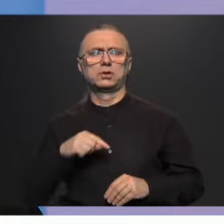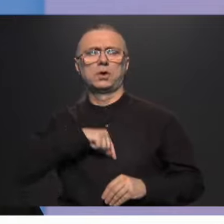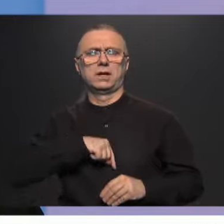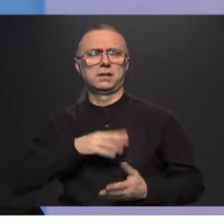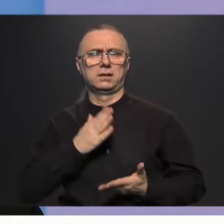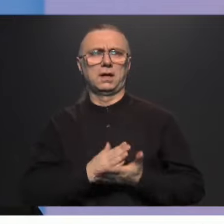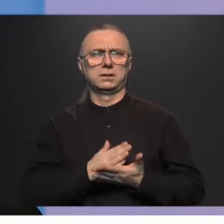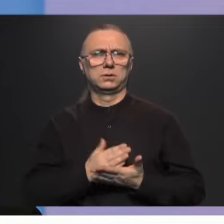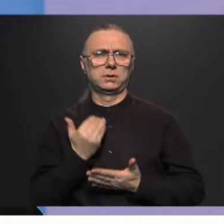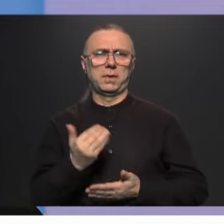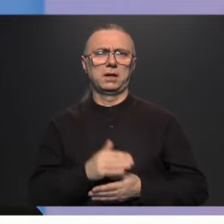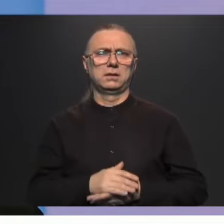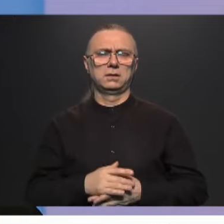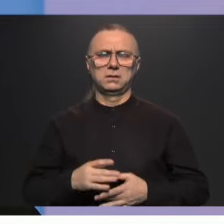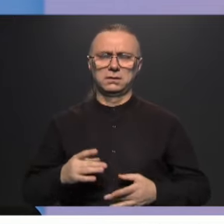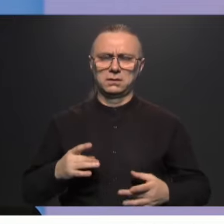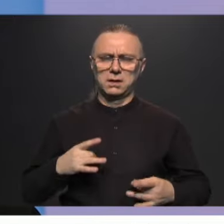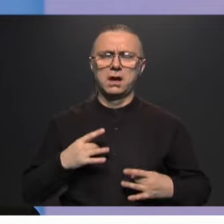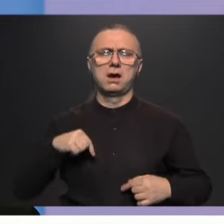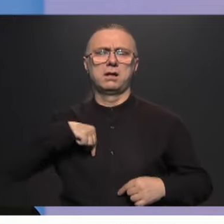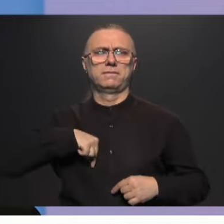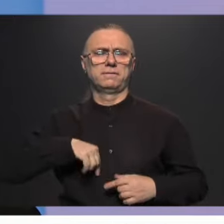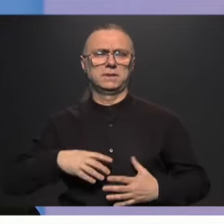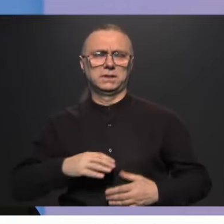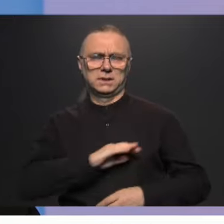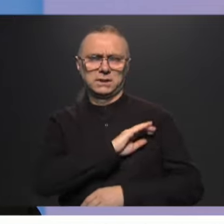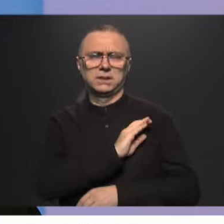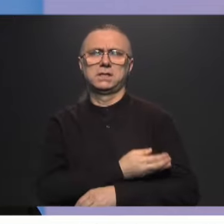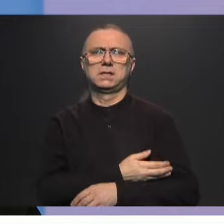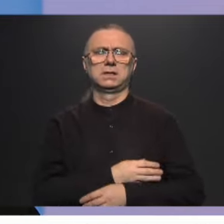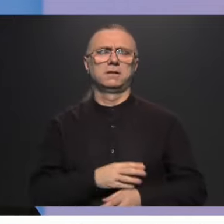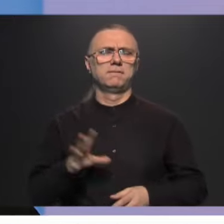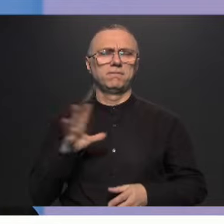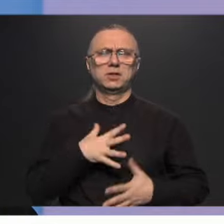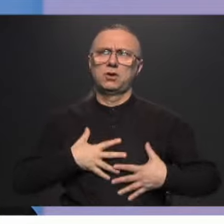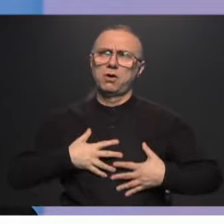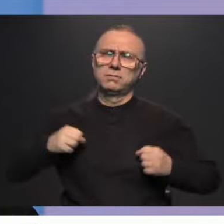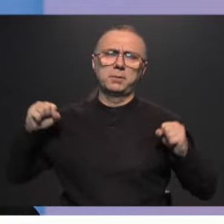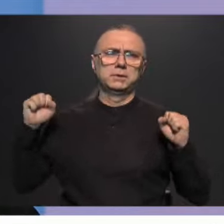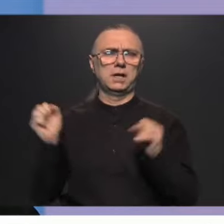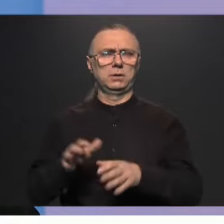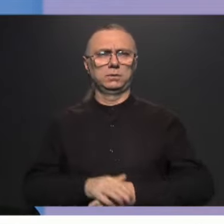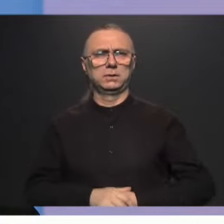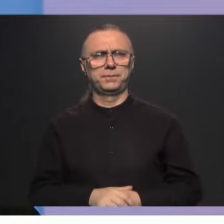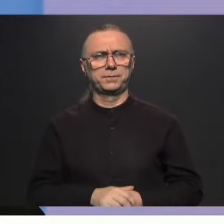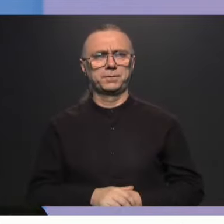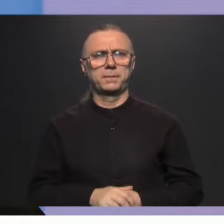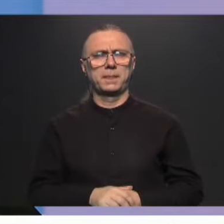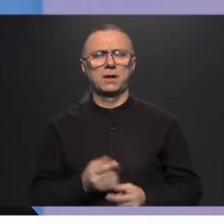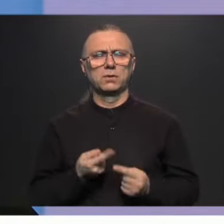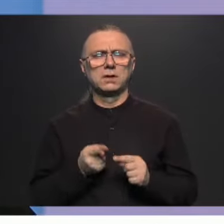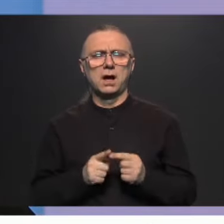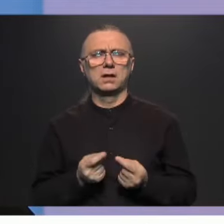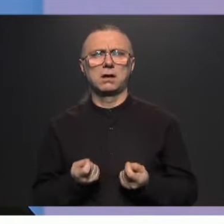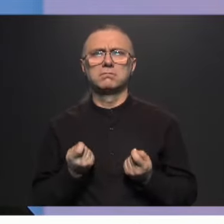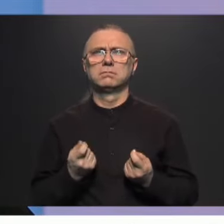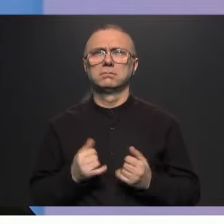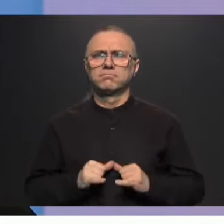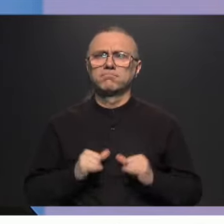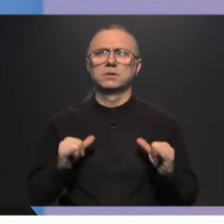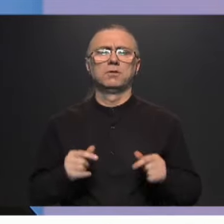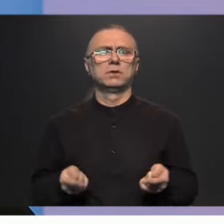есть, и нервы, и силы, и... Ну все, абсолютно. Вот на тонком нерве, вот тогда это